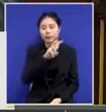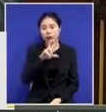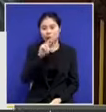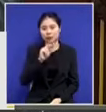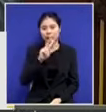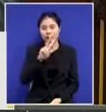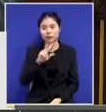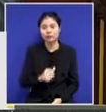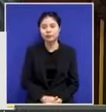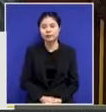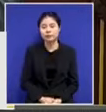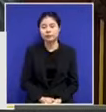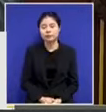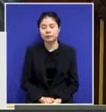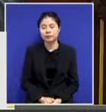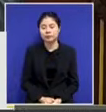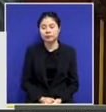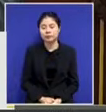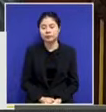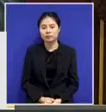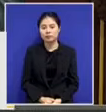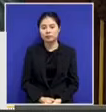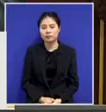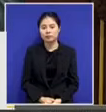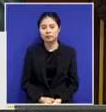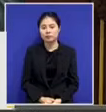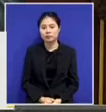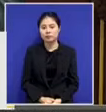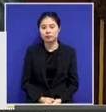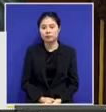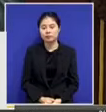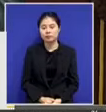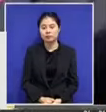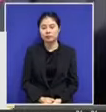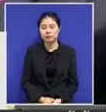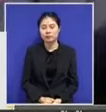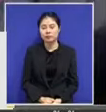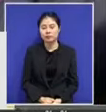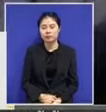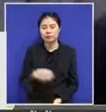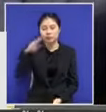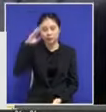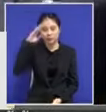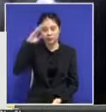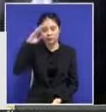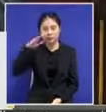232นายธนัททวีเกื้อกูลกิจ พลเอกประยุทธ์จันทร์โอชาครับ